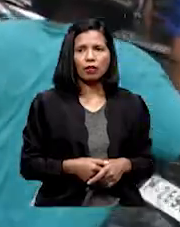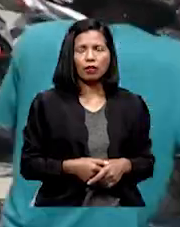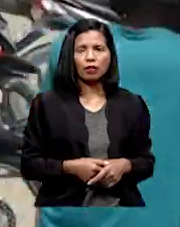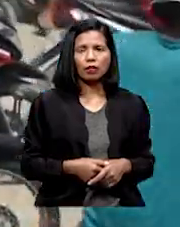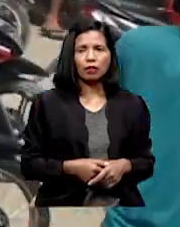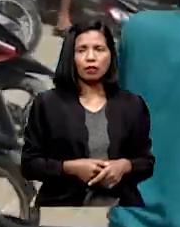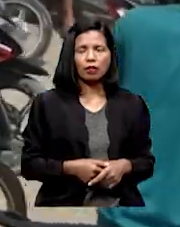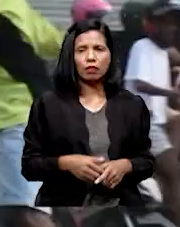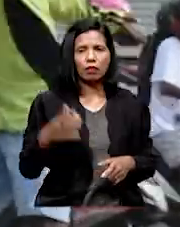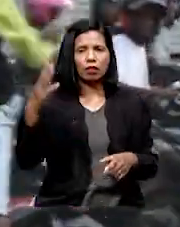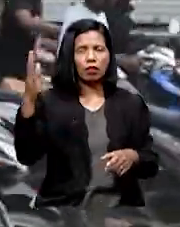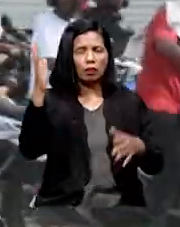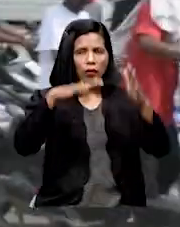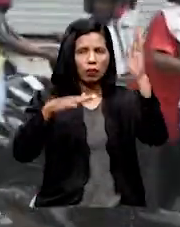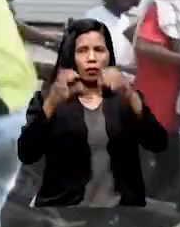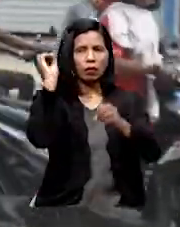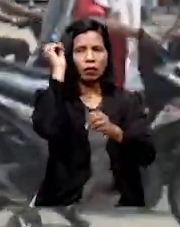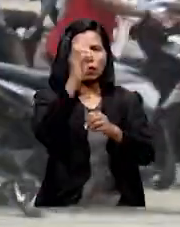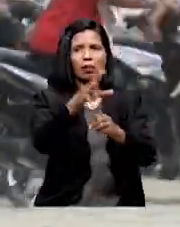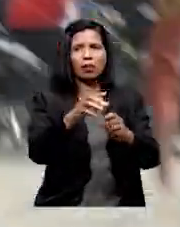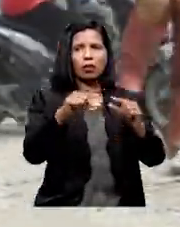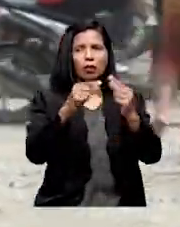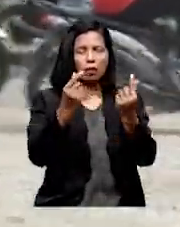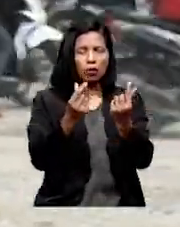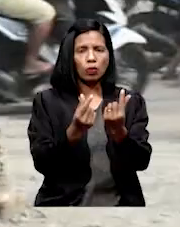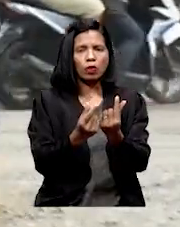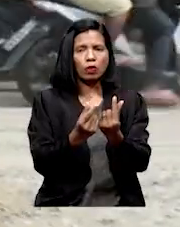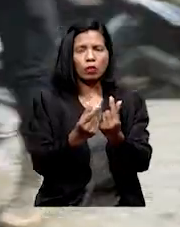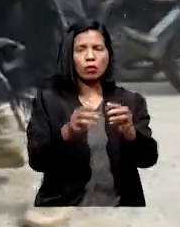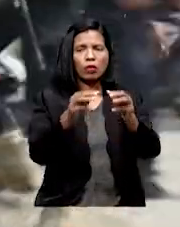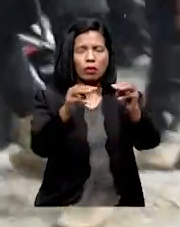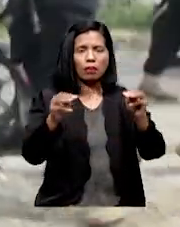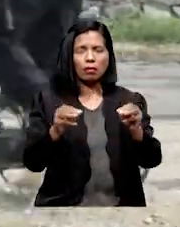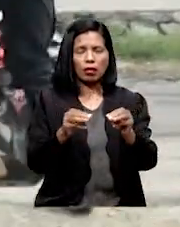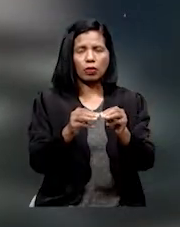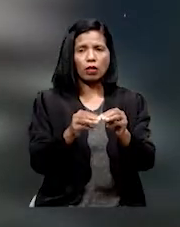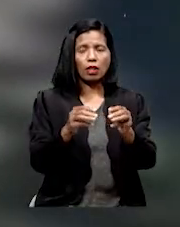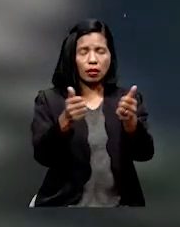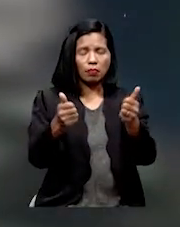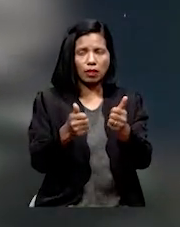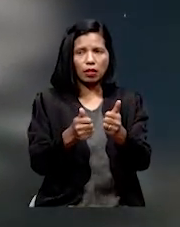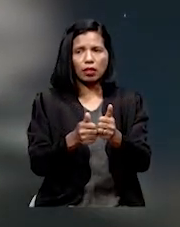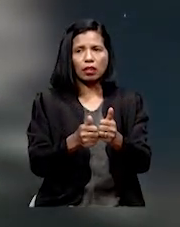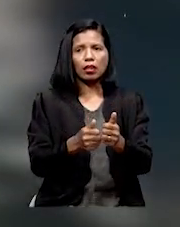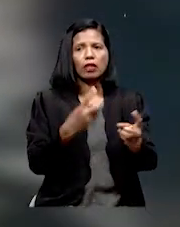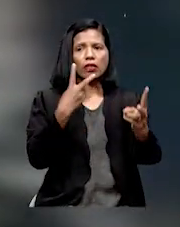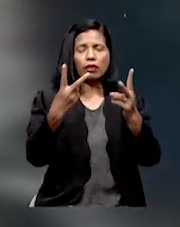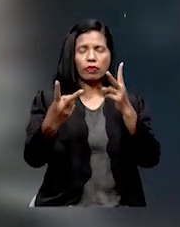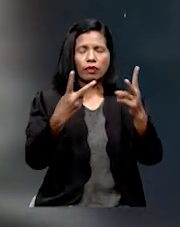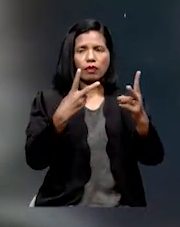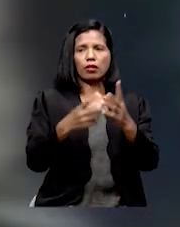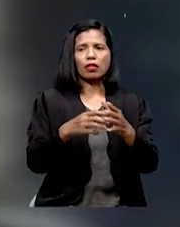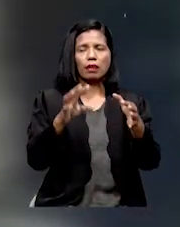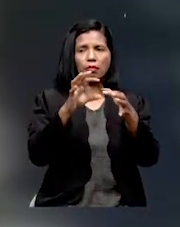Relasional acontecimento Tudamalo entre grupo arte marcial IKS no arte ritual setseti ia fatuada. Ia imagem ida nebe viral, ia rede sosial, ia